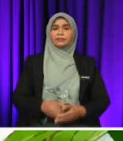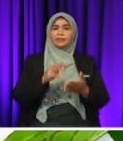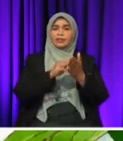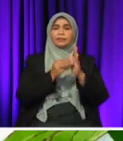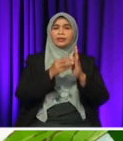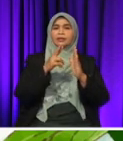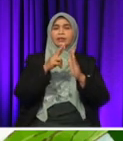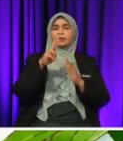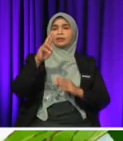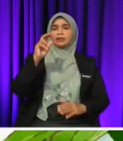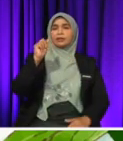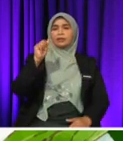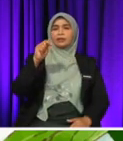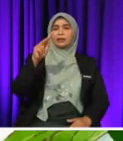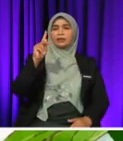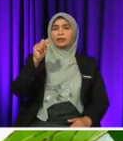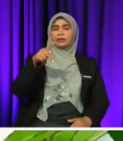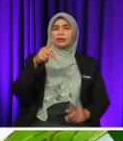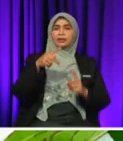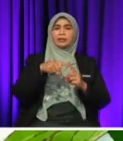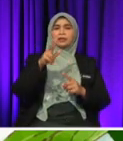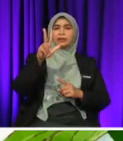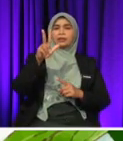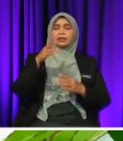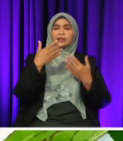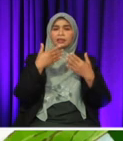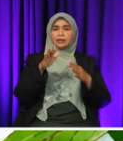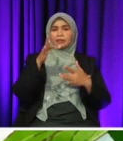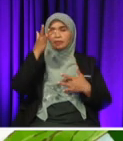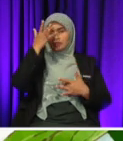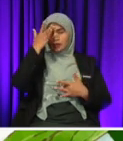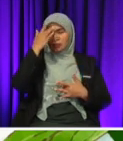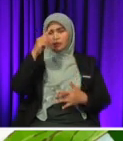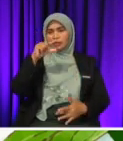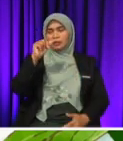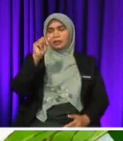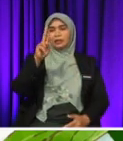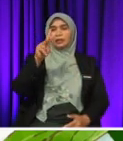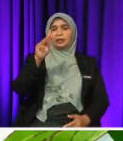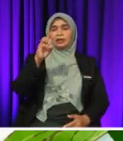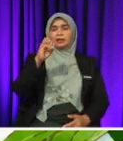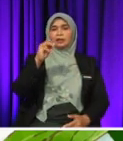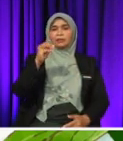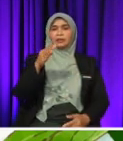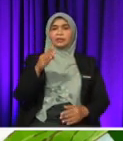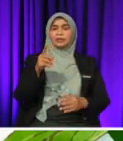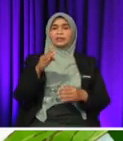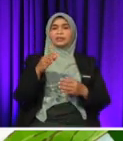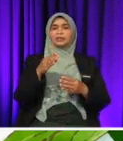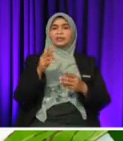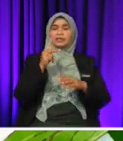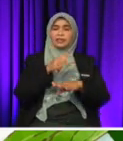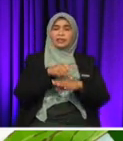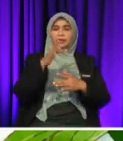yang saya paham dalam saja ini ialah selepas mengidap penyakit glaukoma dia diserang penyakit asma pula